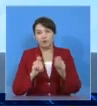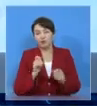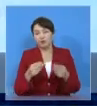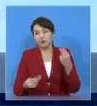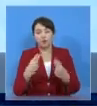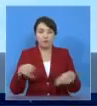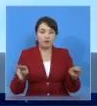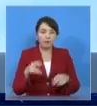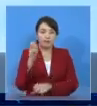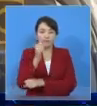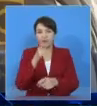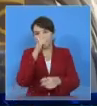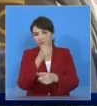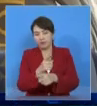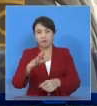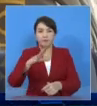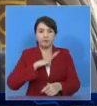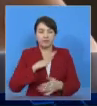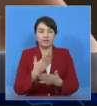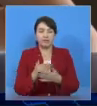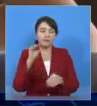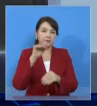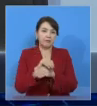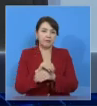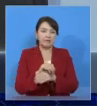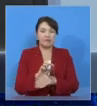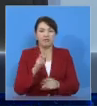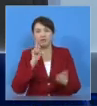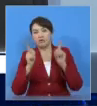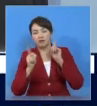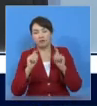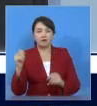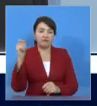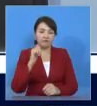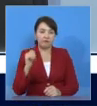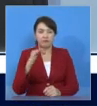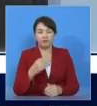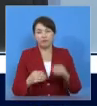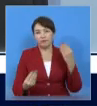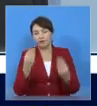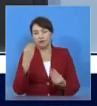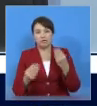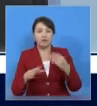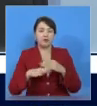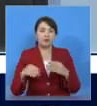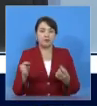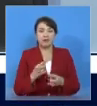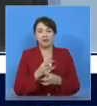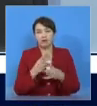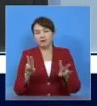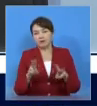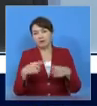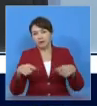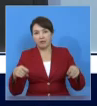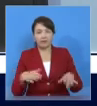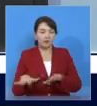клубтарының қызметіне мүлде шектеу қойылды. Оған қоса конференциялар, форумдар, ойын-сауық, естелік және басқа